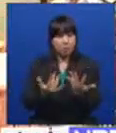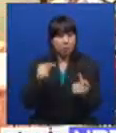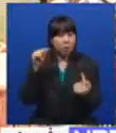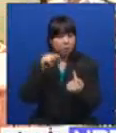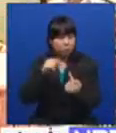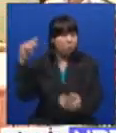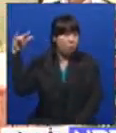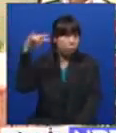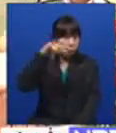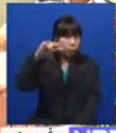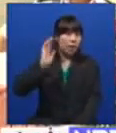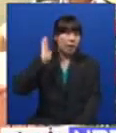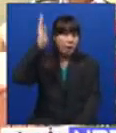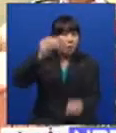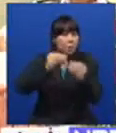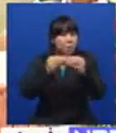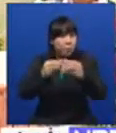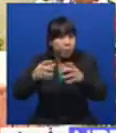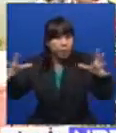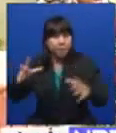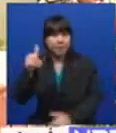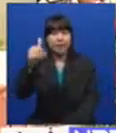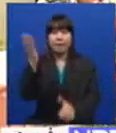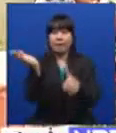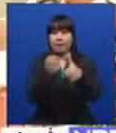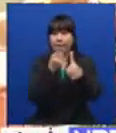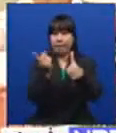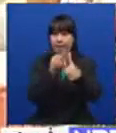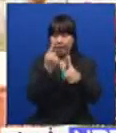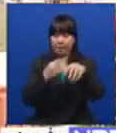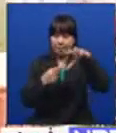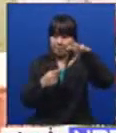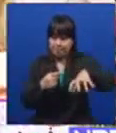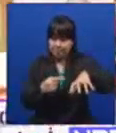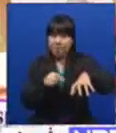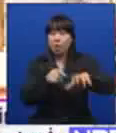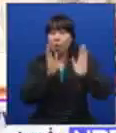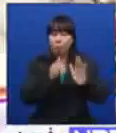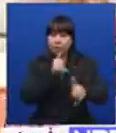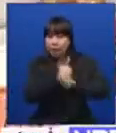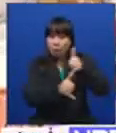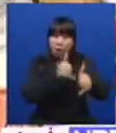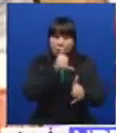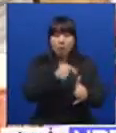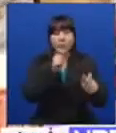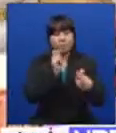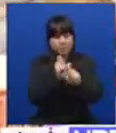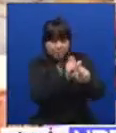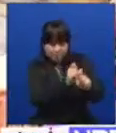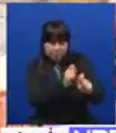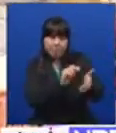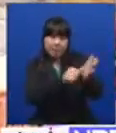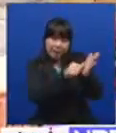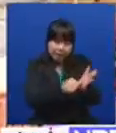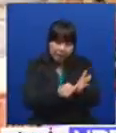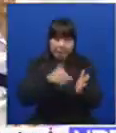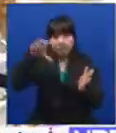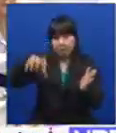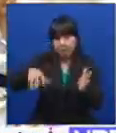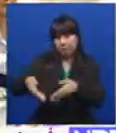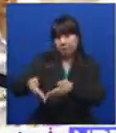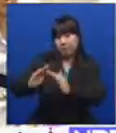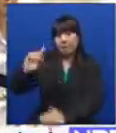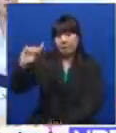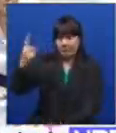ขนส่งทางอากาศในอนาคตโดยระยะแรกจะปรับปรุงอาคารผู้โดยสารเดิมและก่อสร้างอาคารผู้โดยสารใหม่รวมทั้งระบบ